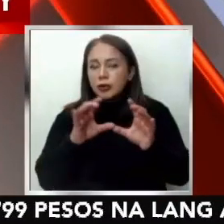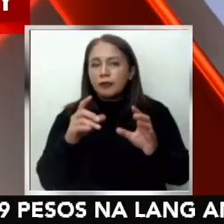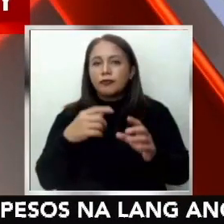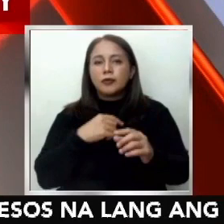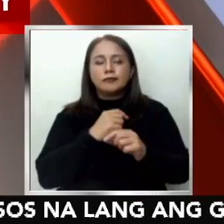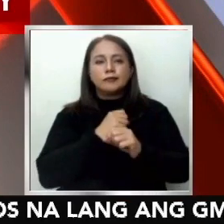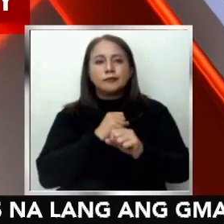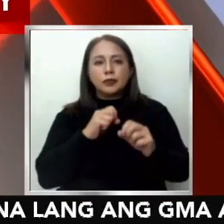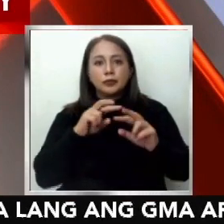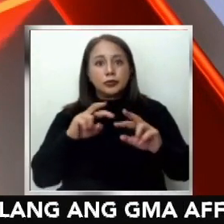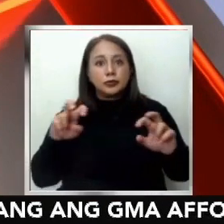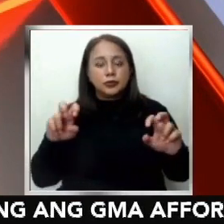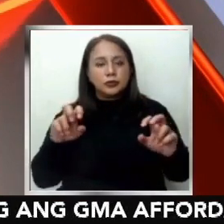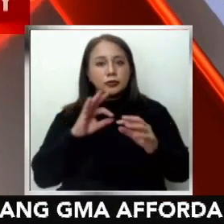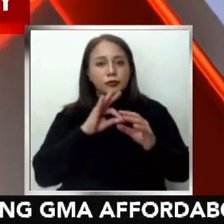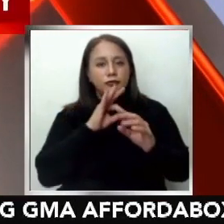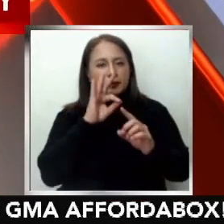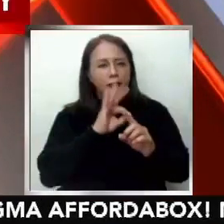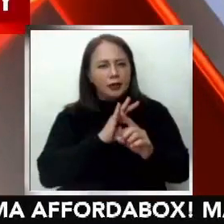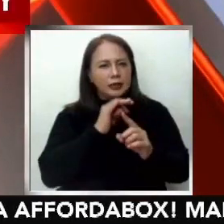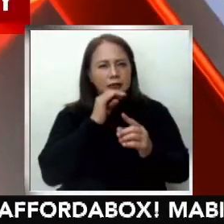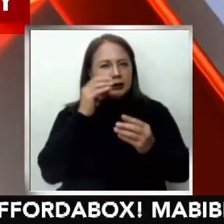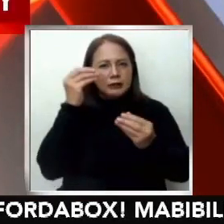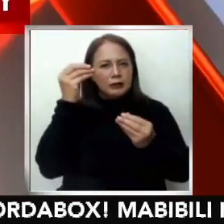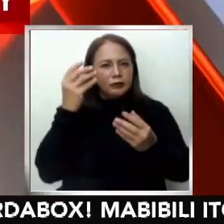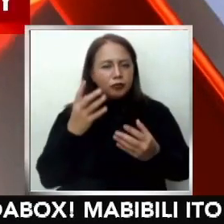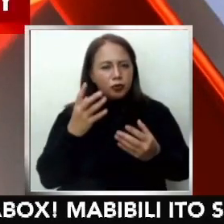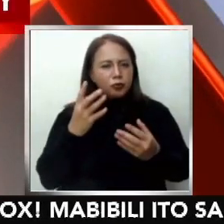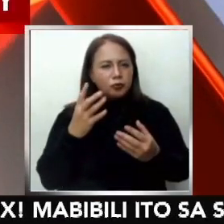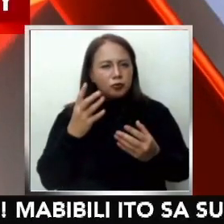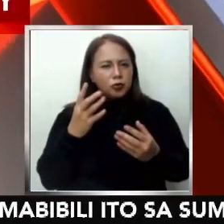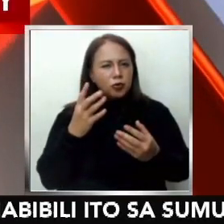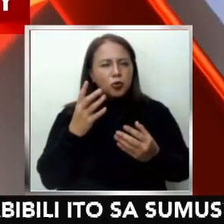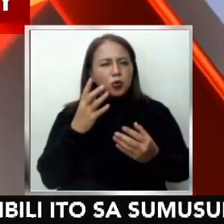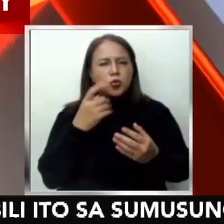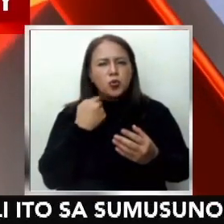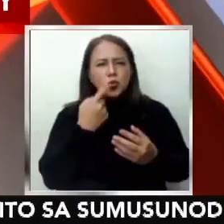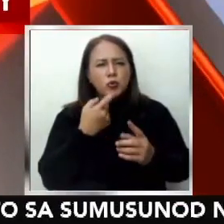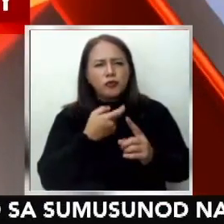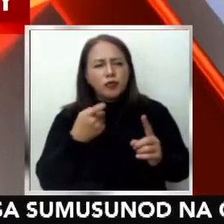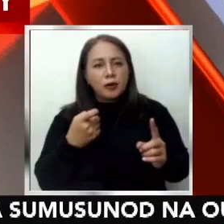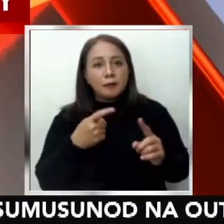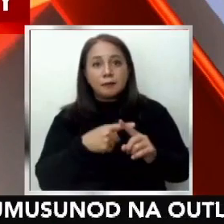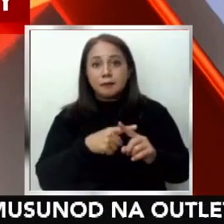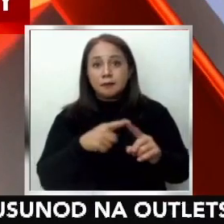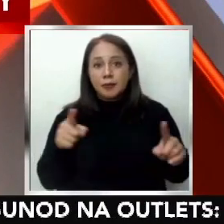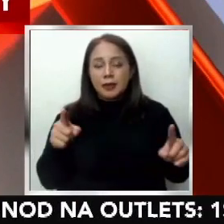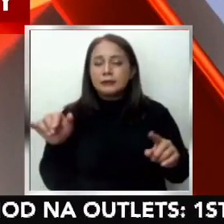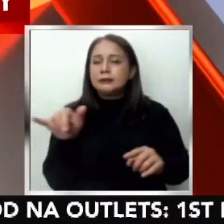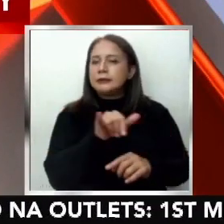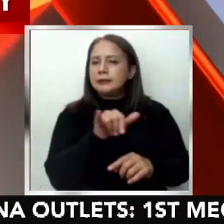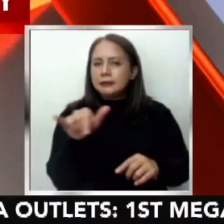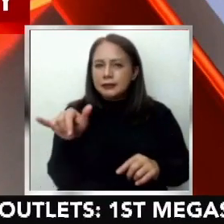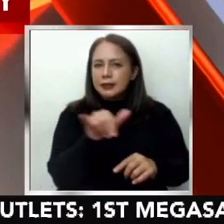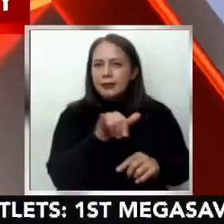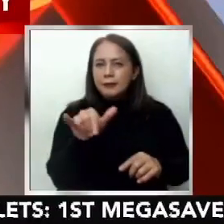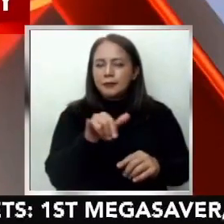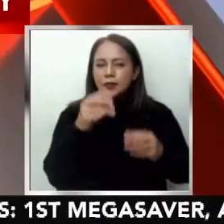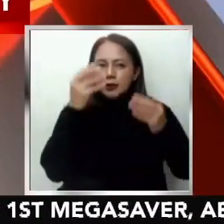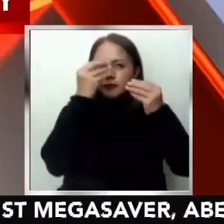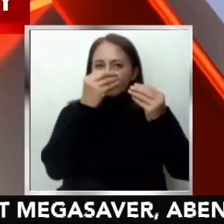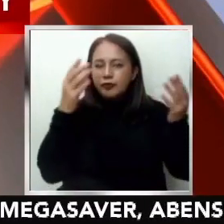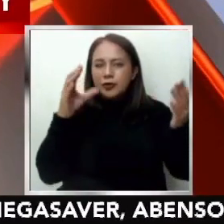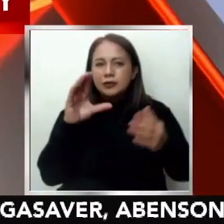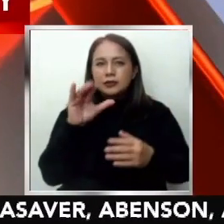Pebrero. Hindi raw sinabi ng security researcher kung saan galing ang mga ito, pero tulad daw ito ng mga ibinunyag ng